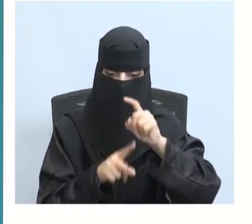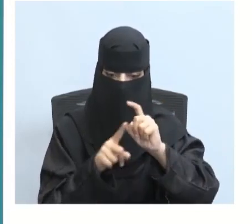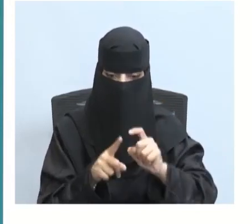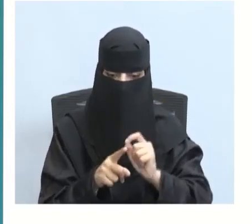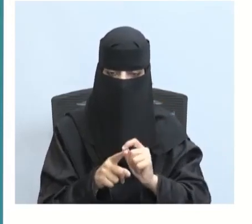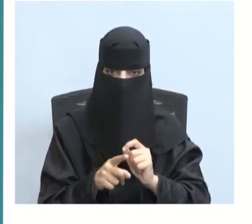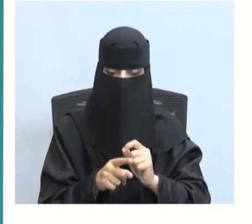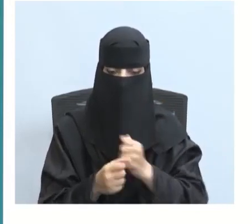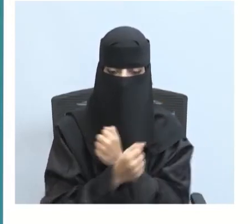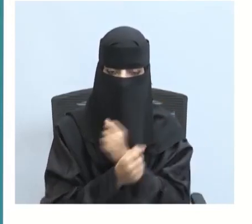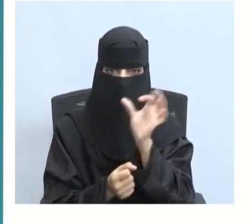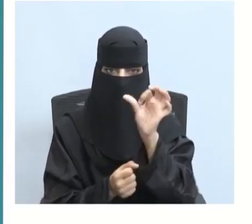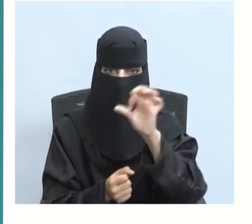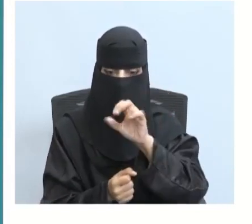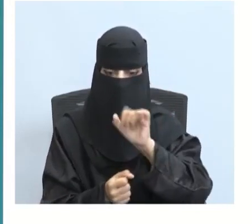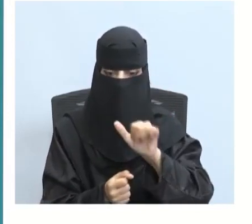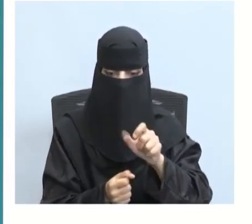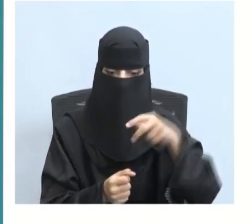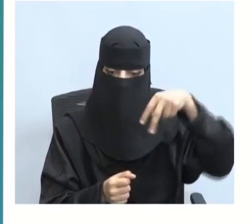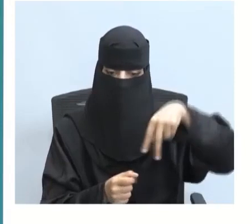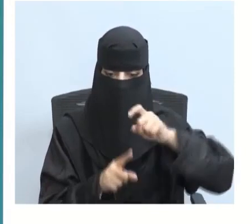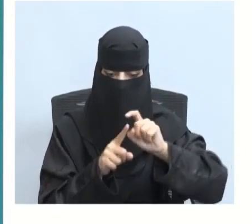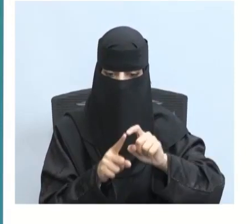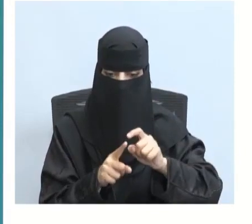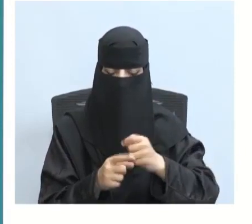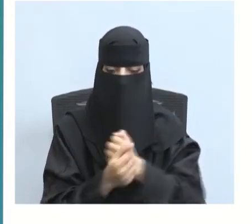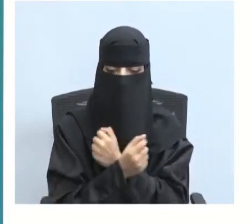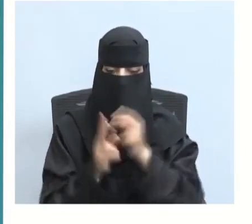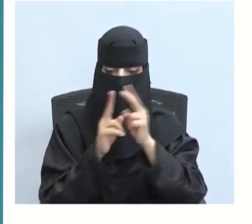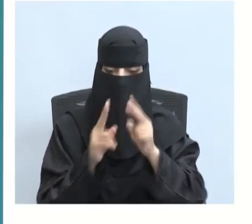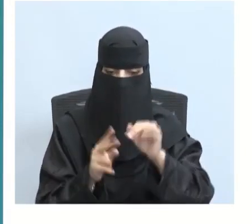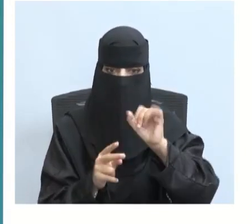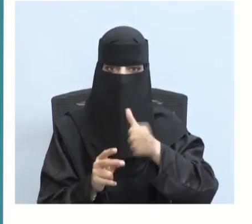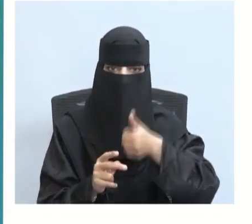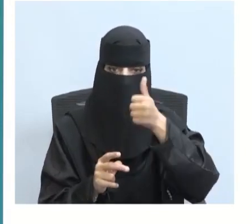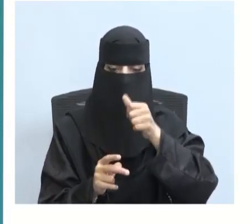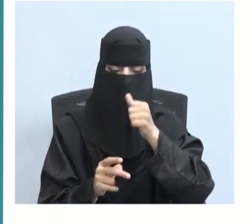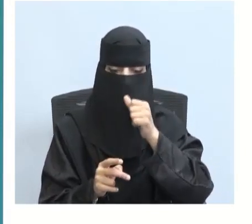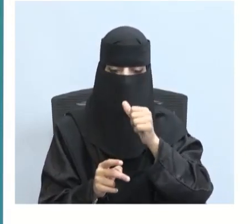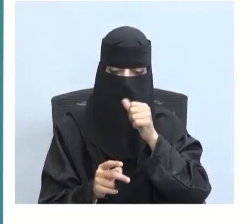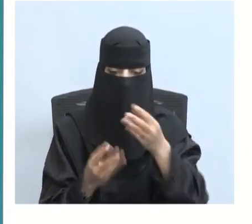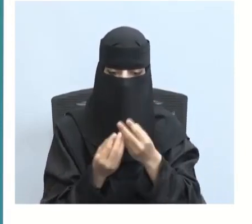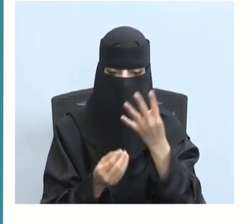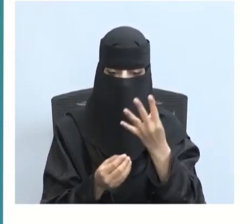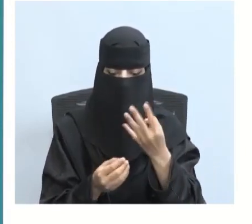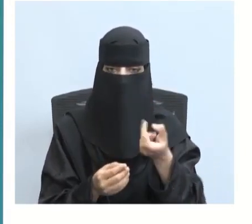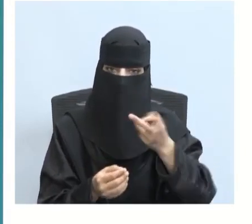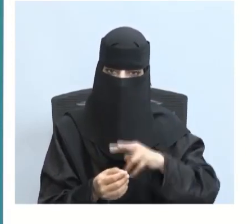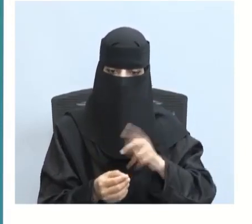23 الطاقه النوويه ثانيه الطاقه الكهرومائيه اربعه والاخرى